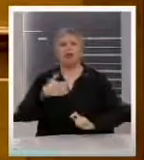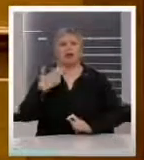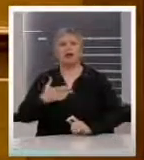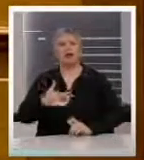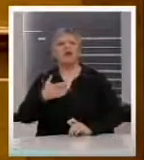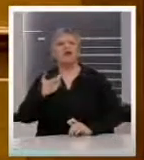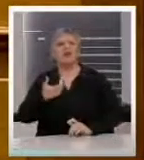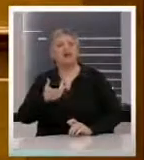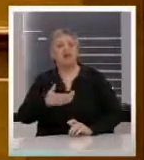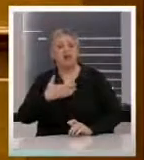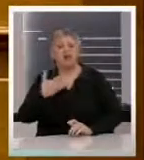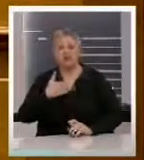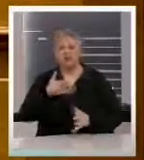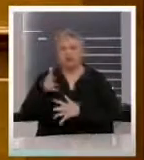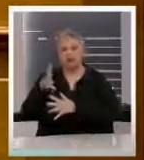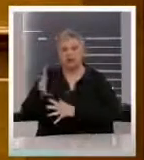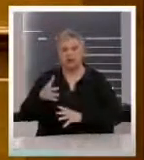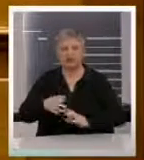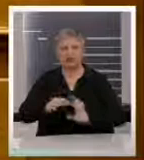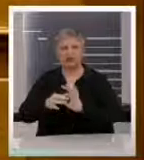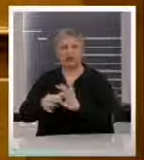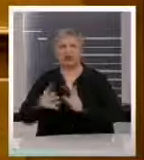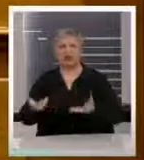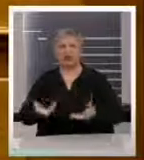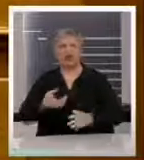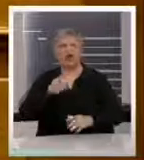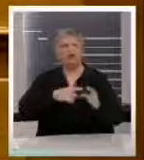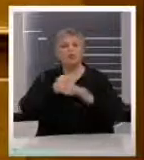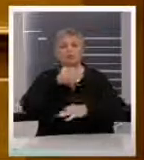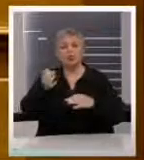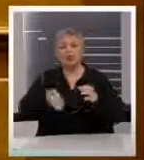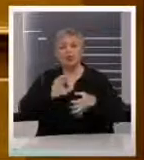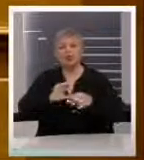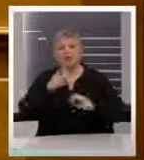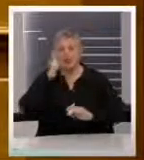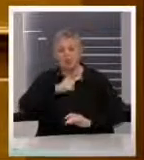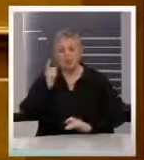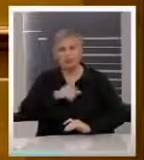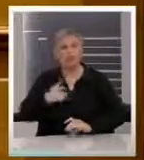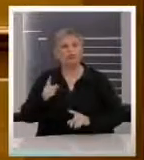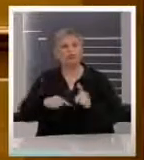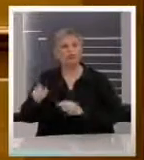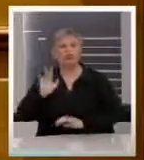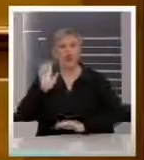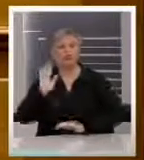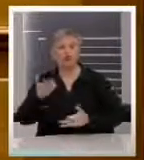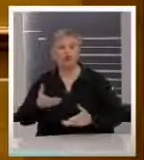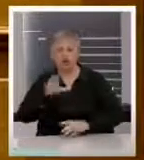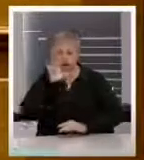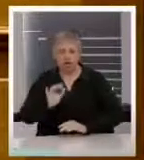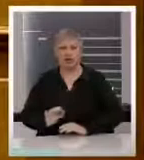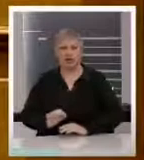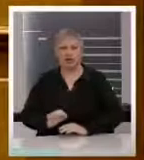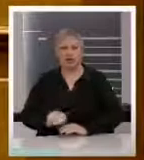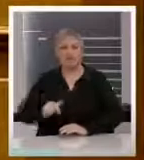εμπέζει και ποιος μάχεται καθημερινά για αυτούς, ποιος τους παραμυθιάζει και ποιος τους ακούει πραγματικά. Και ξέρετε, κυρίες και κύριοι συνάδελφοι,